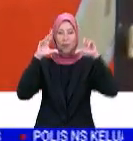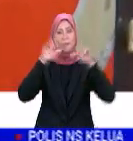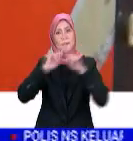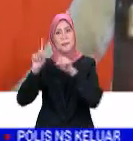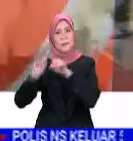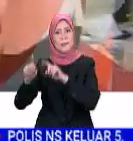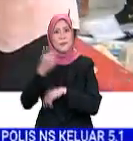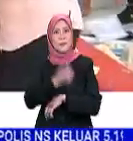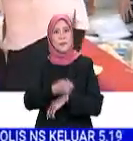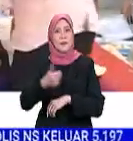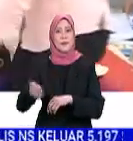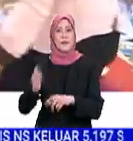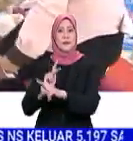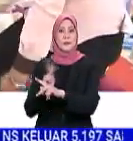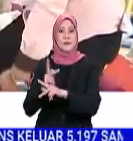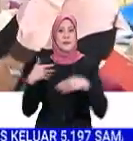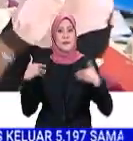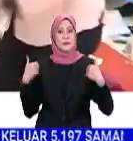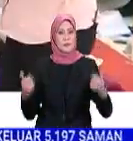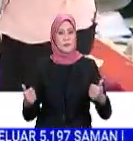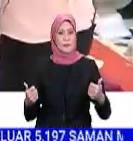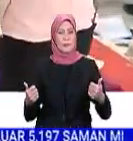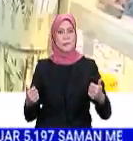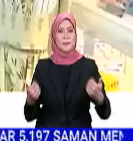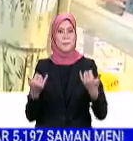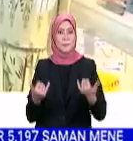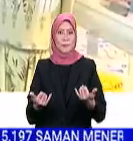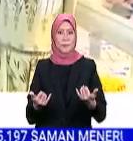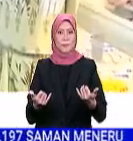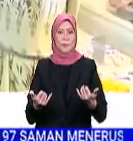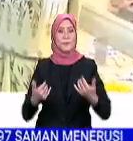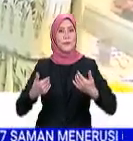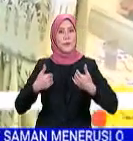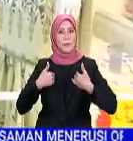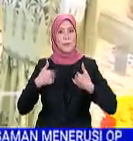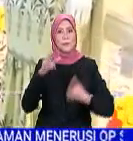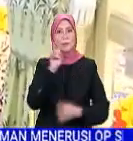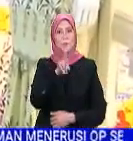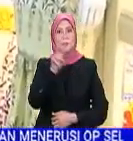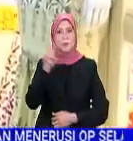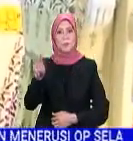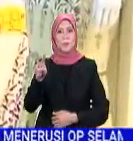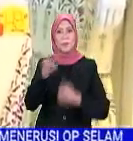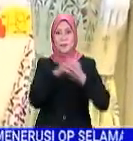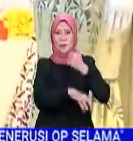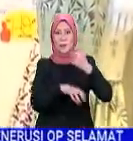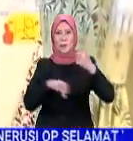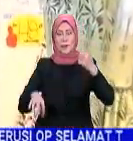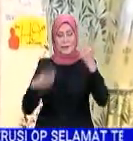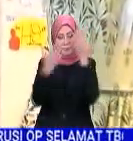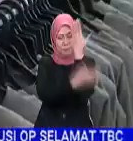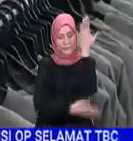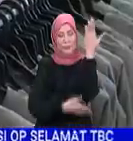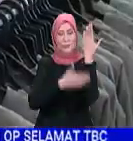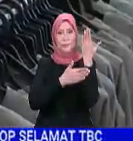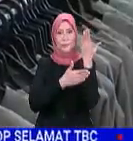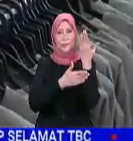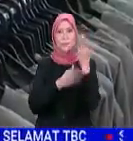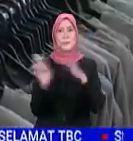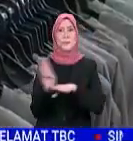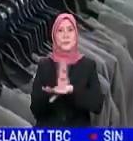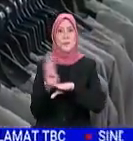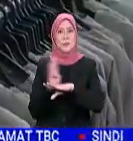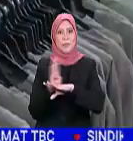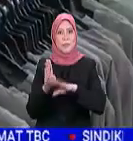selain peralatan penjagaan kesehatan yang ketika ini mempunyai ini 22 cawangan seluruh Malaysia dalam